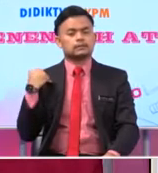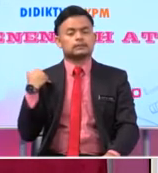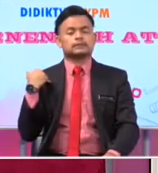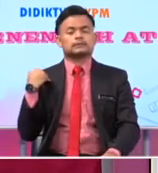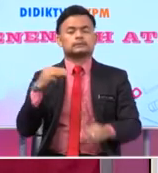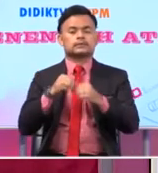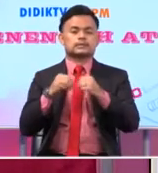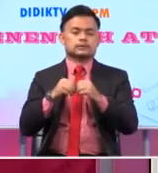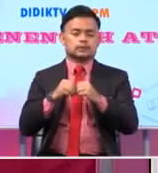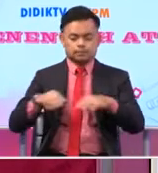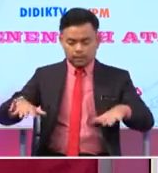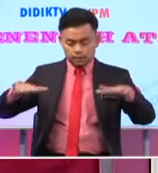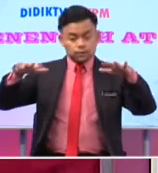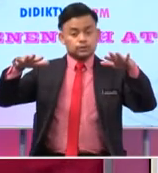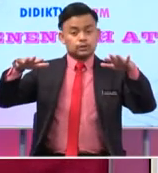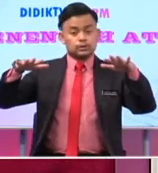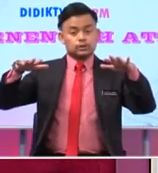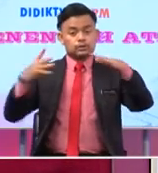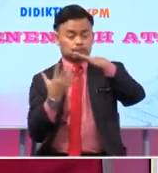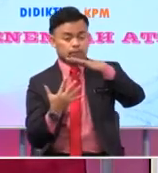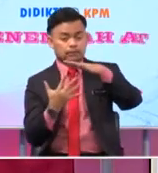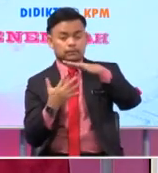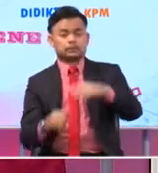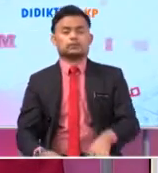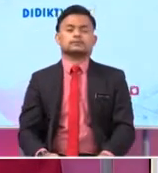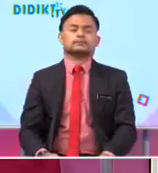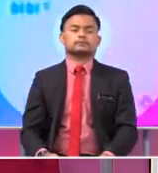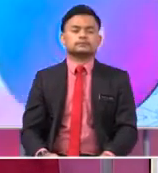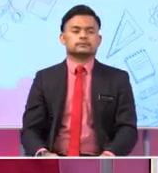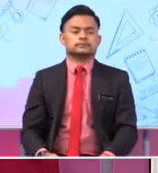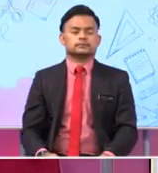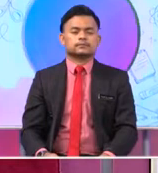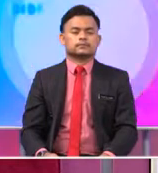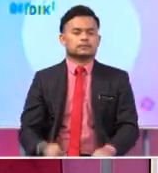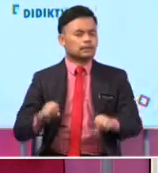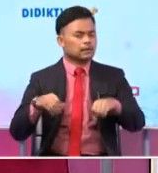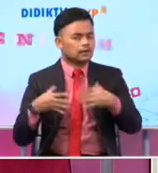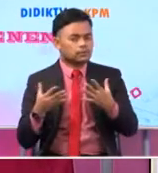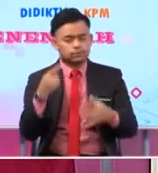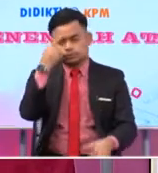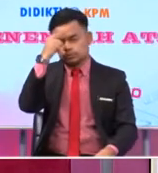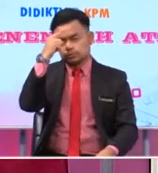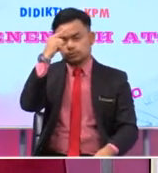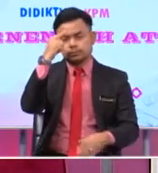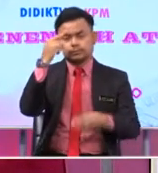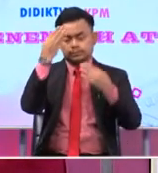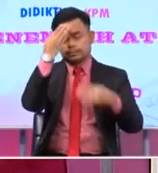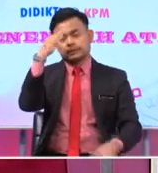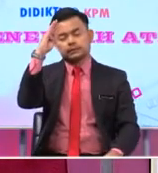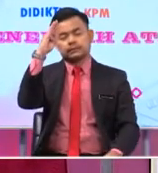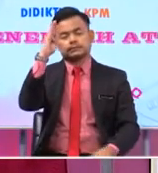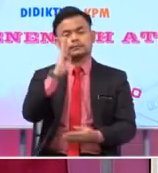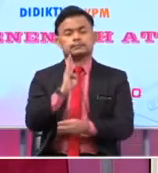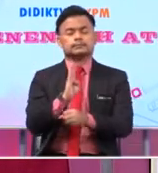kebakaran tanah runtuh dan sebagainya Oke macam mana bulan Akbar dibantuin Oke bantu ini bukan sahaja